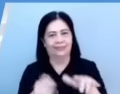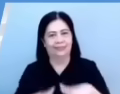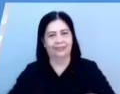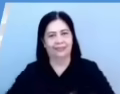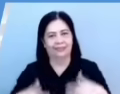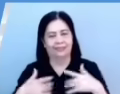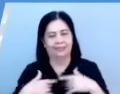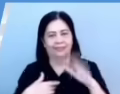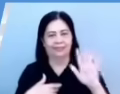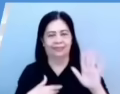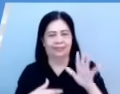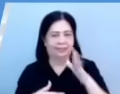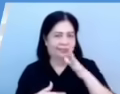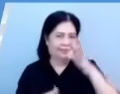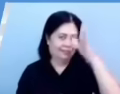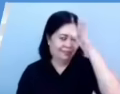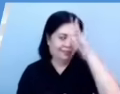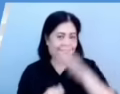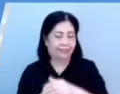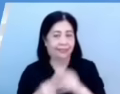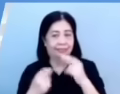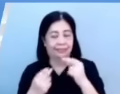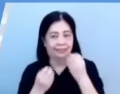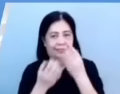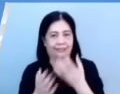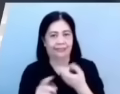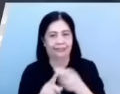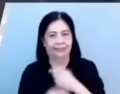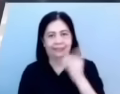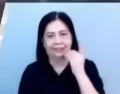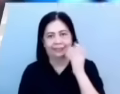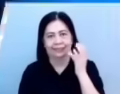mga magulang. Balitang hatid ni Darlene Kai.